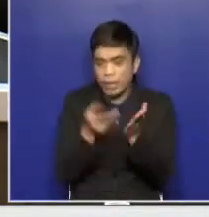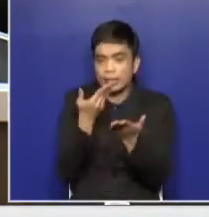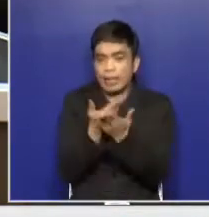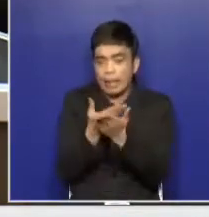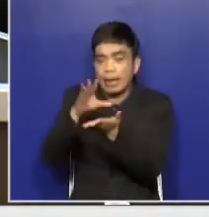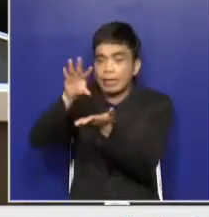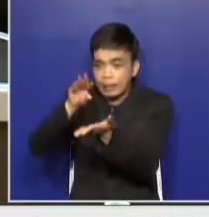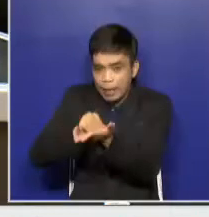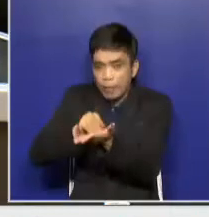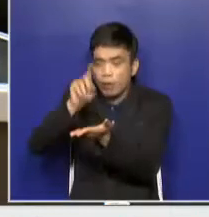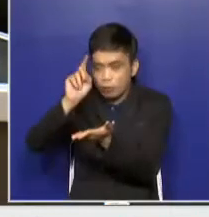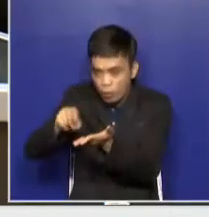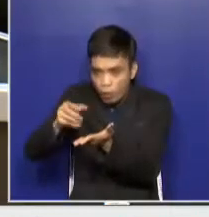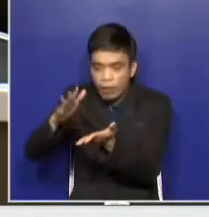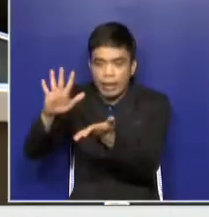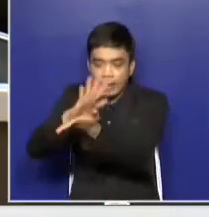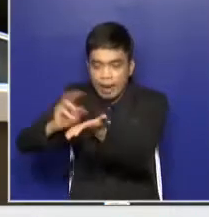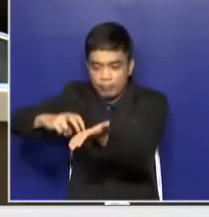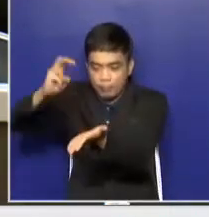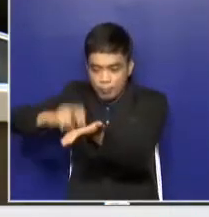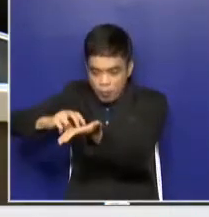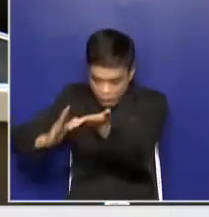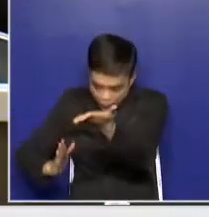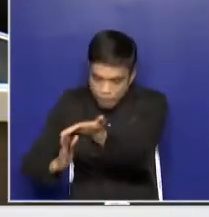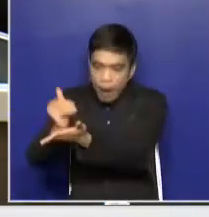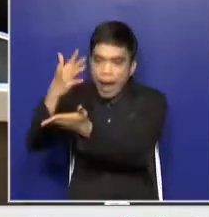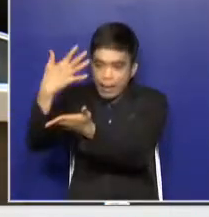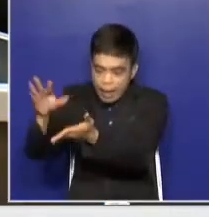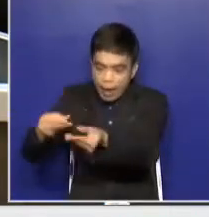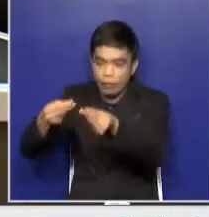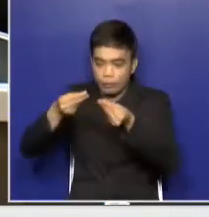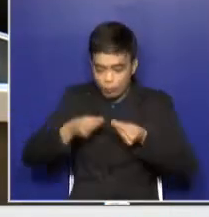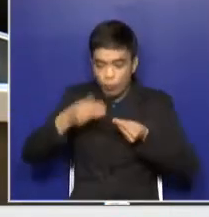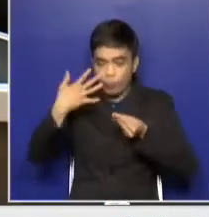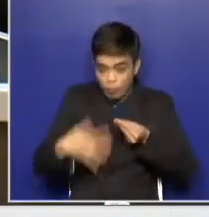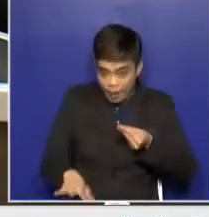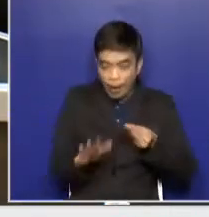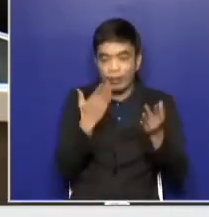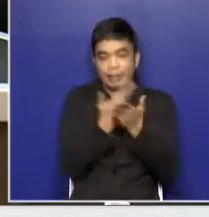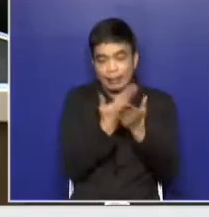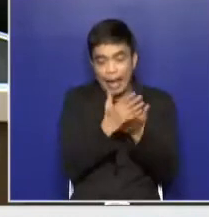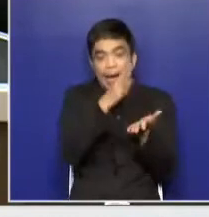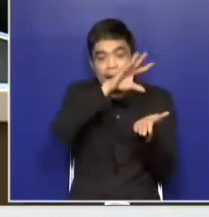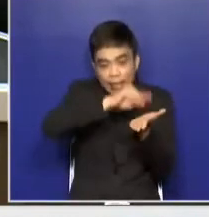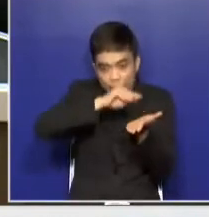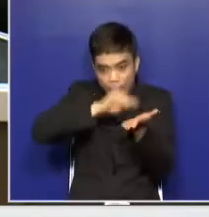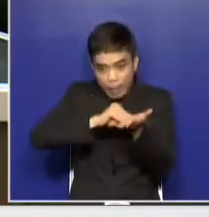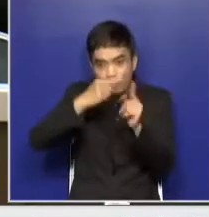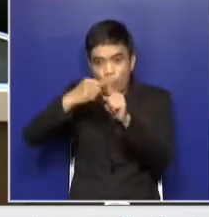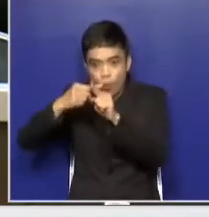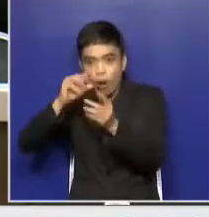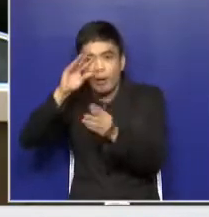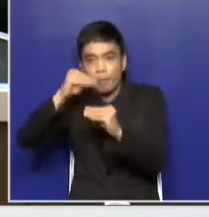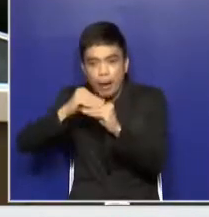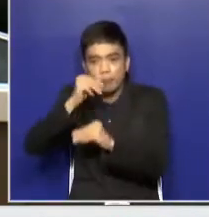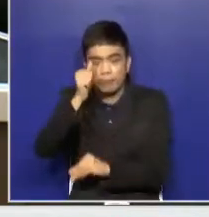ต่อเมื่อให้ใบอนุญาตแล้วเท่านั้นนะครับแต่ใบอนุญาตไม่ให้แต่ไปเก็บค่าธรรมเนียมอันนี้คือประเด็นที่ผมอยากจะถามว่าออกใบอนุญาตได้กี่ราย